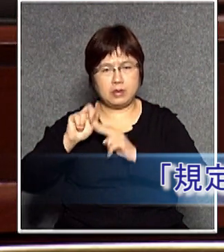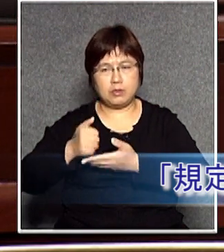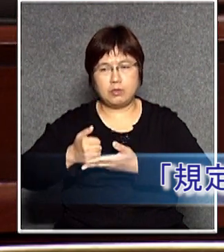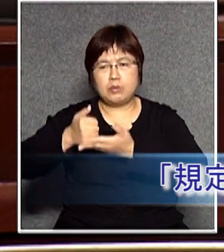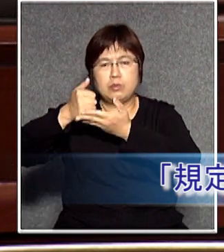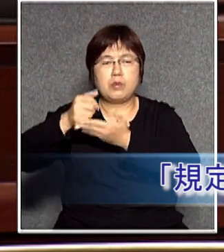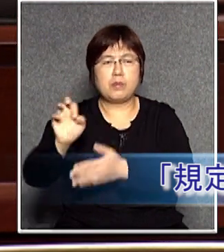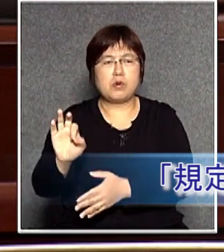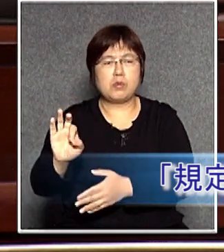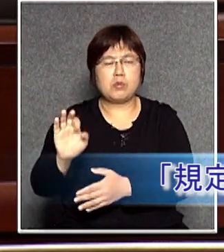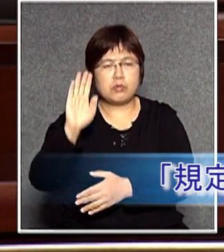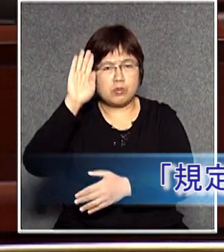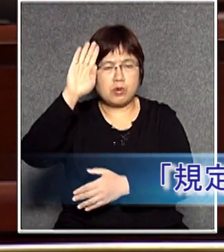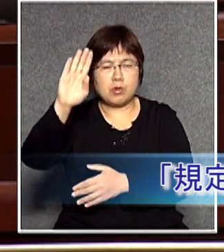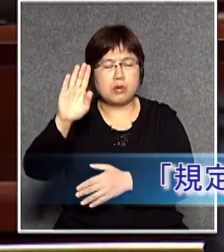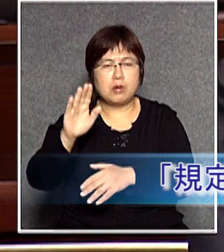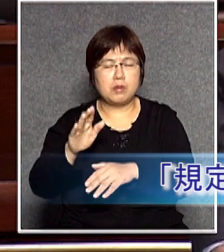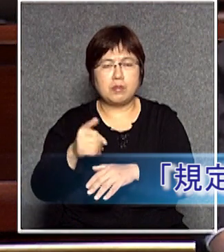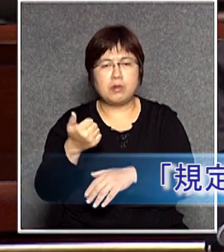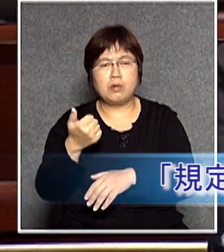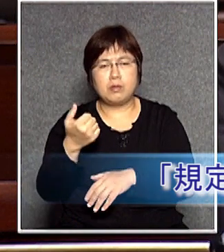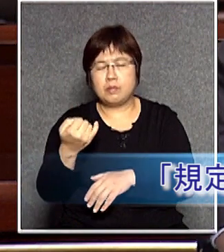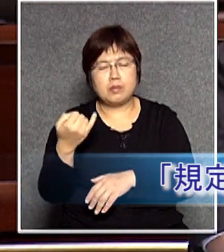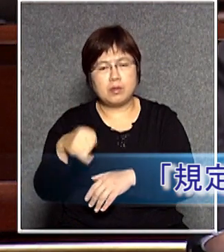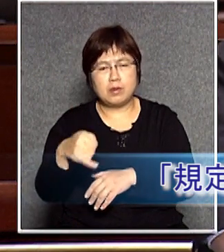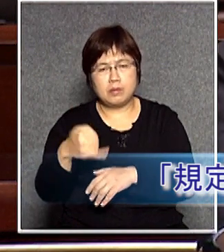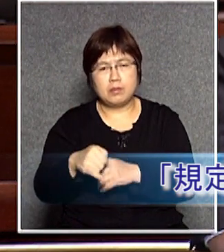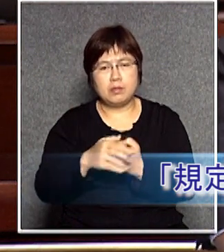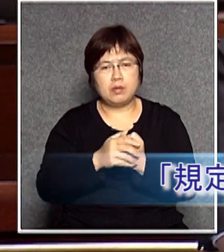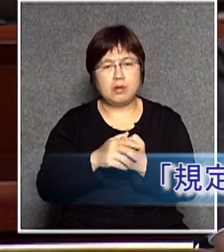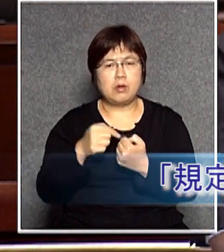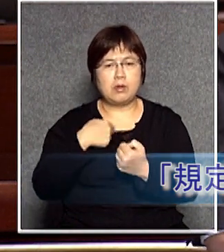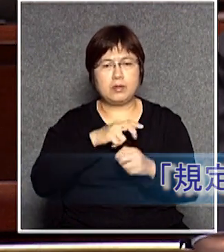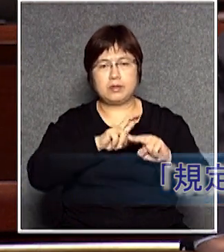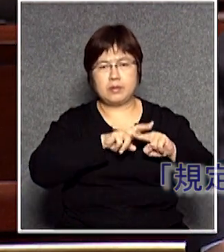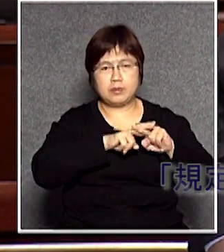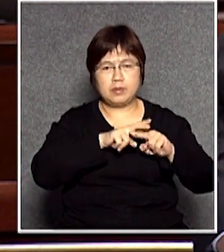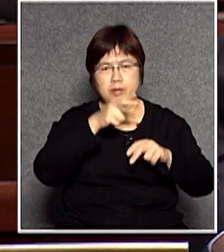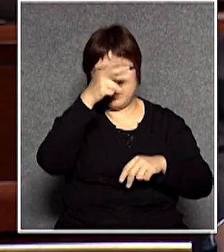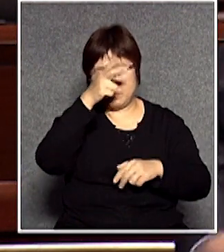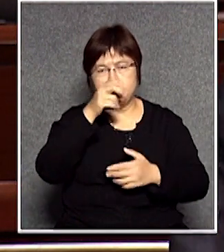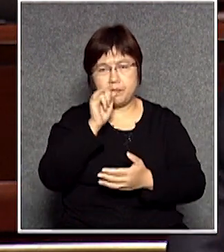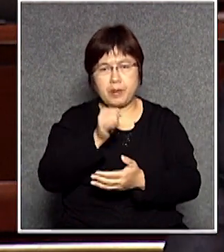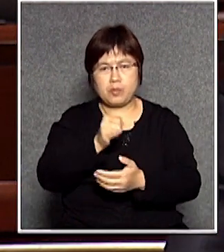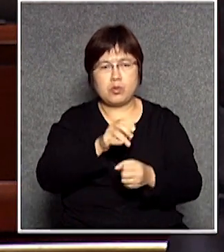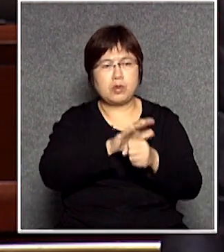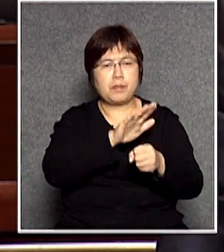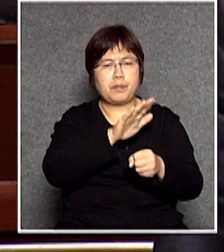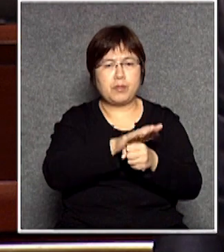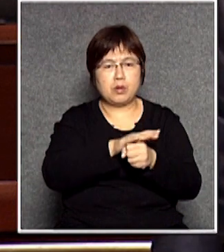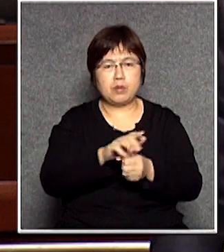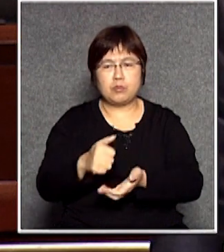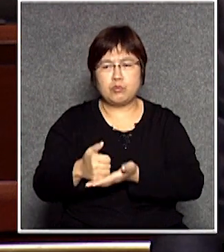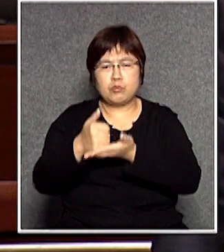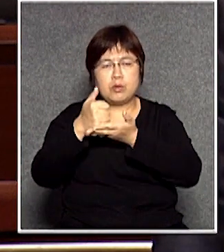的，所以我們的國家就不斷批判日本不尊重歷